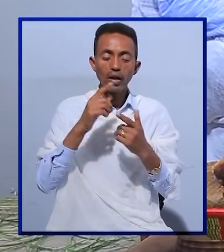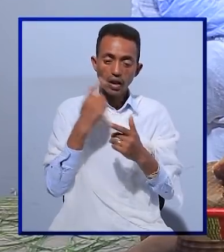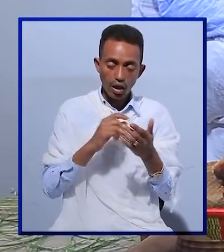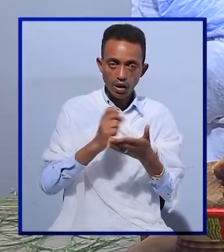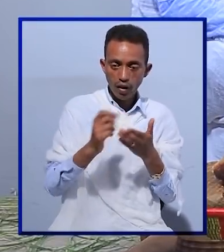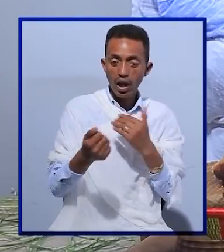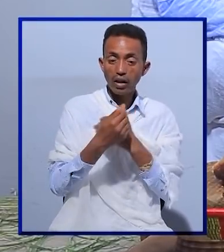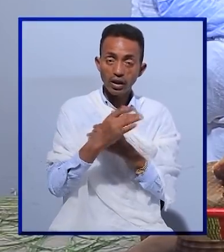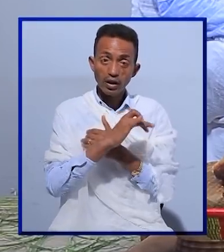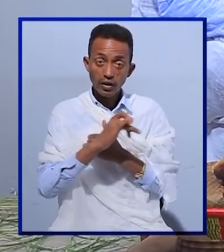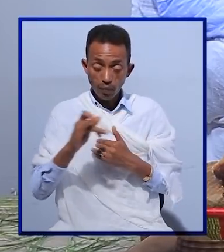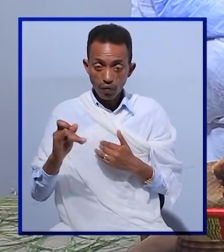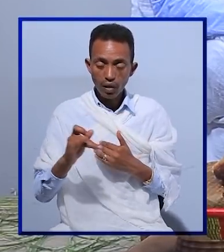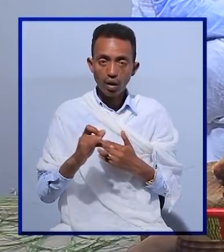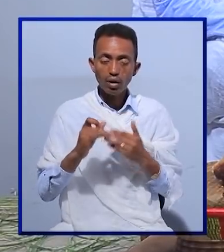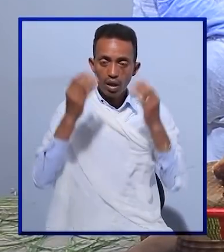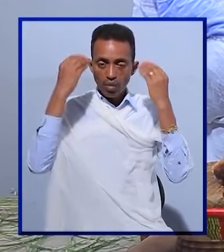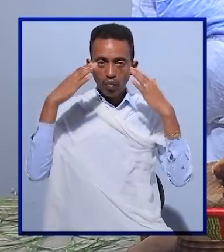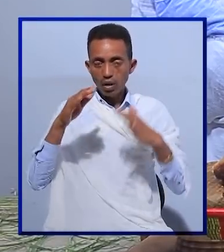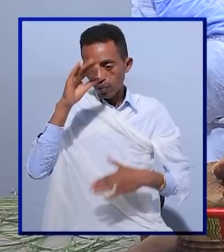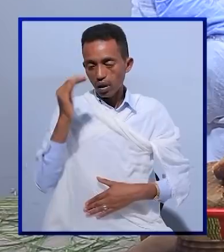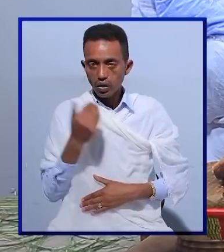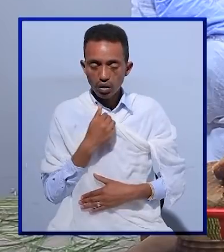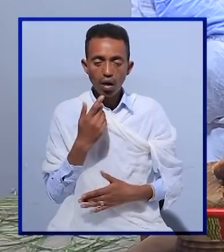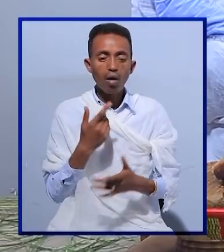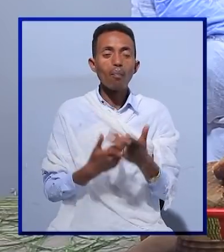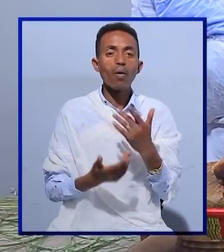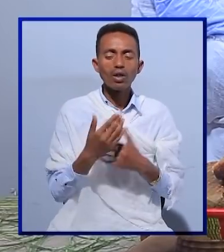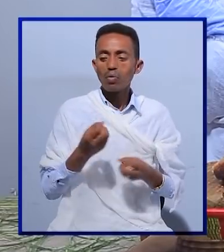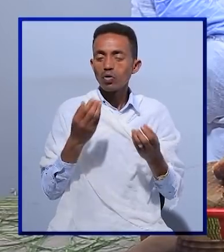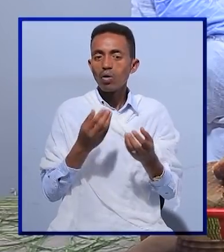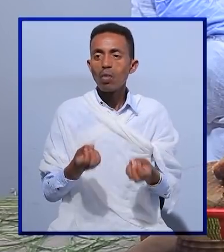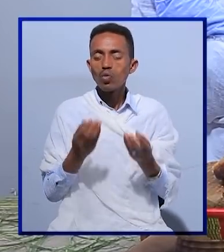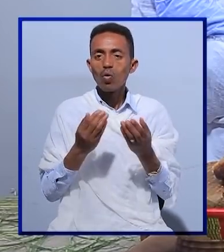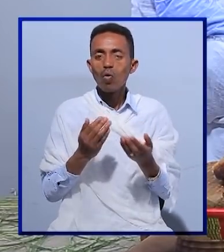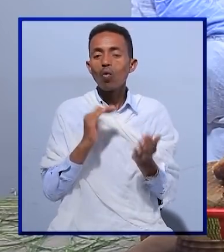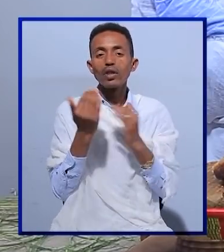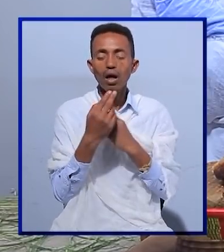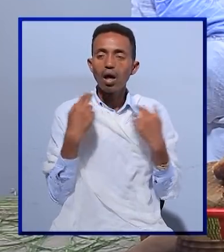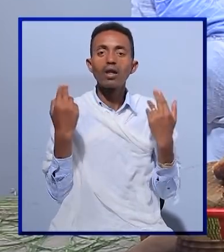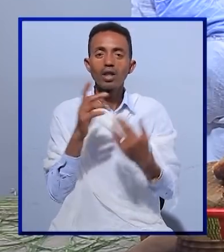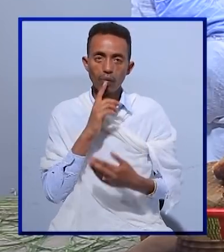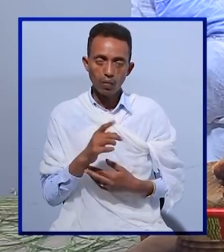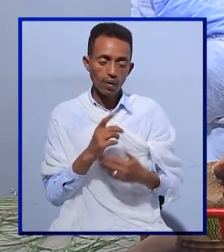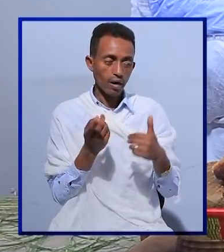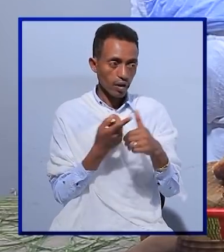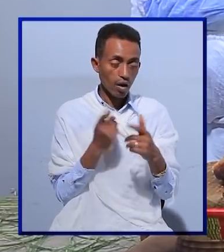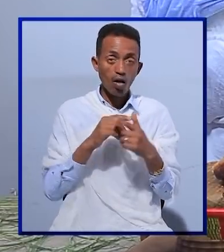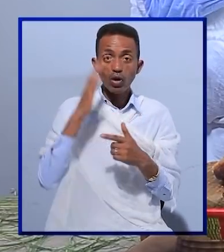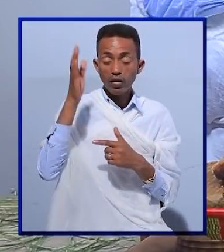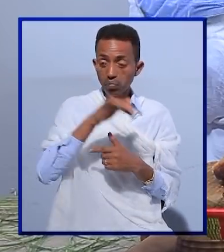የጻፈችልን። ግን መምህራንን አባቶችን ማዋየት በብዙ መልኩ ጠቃሚ ነው።